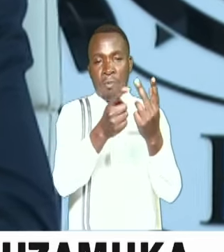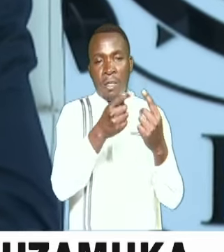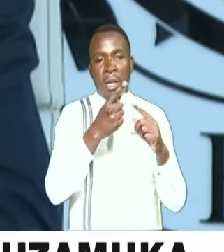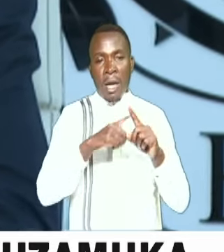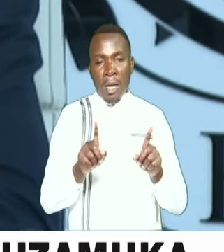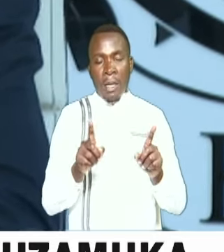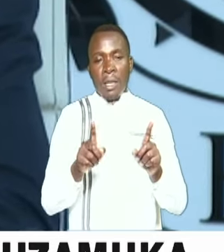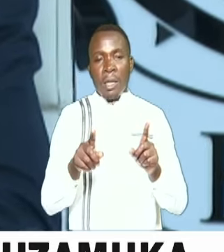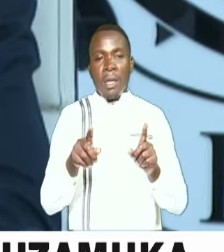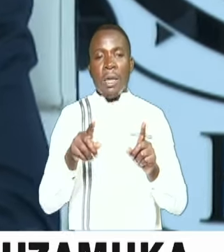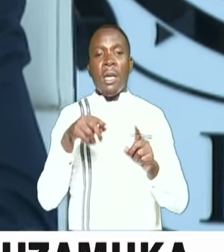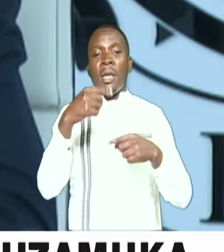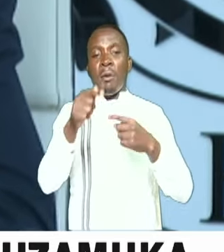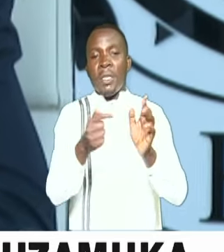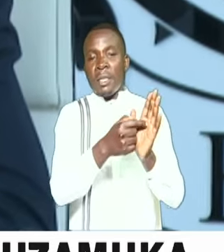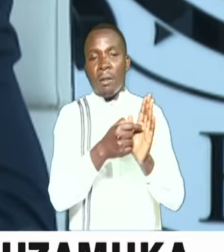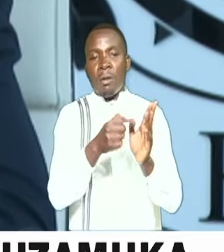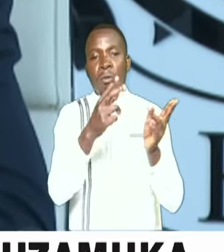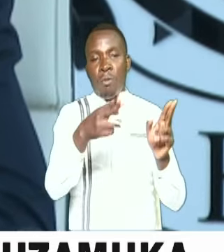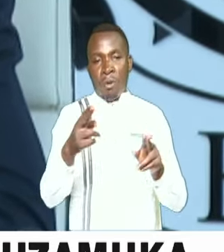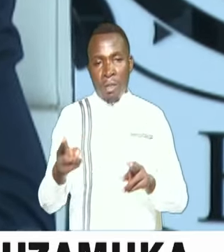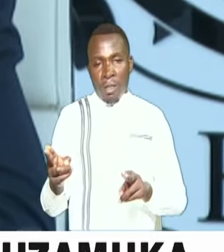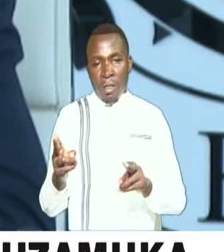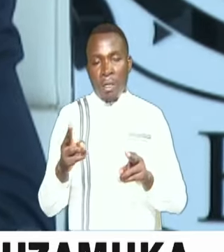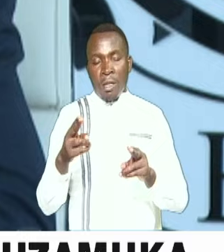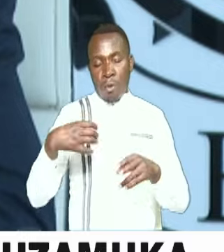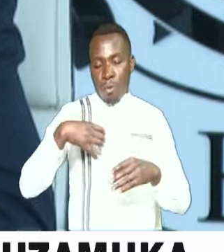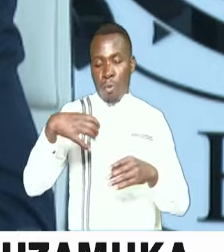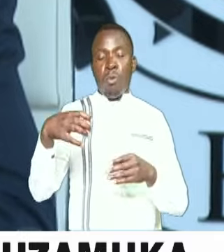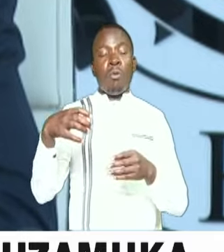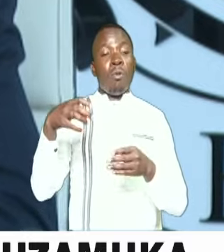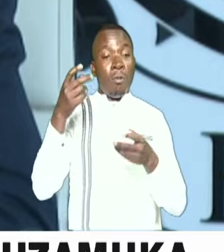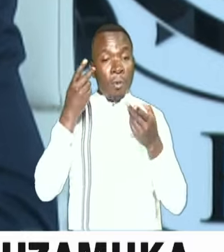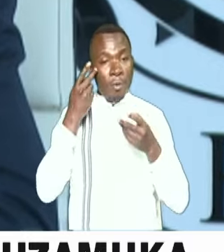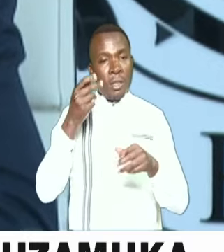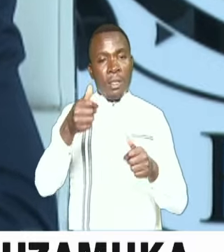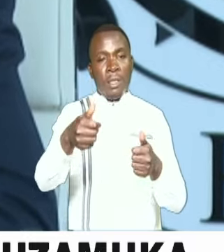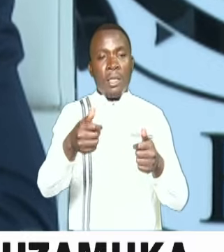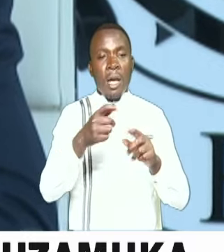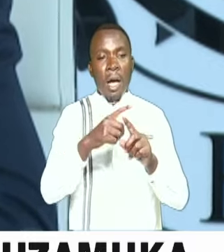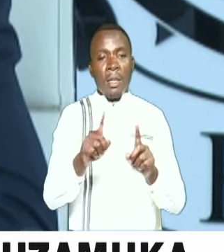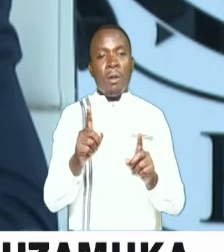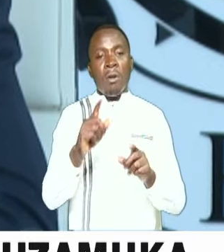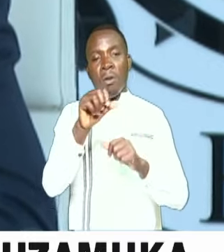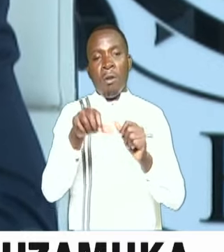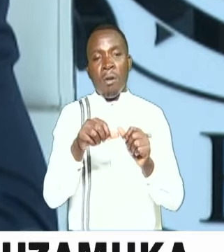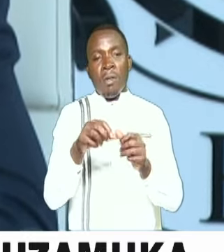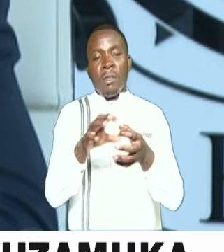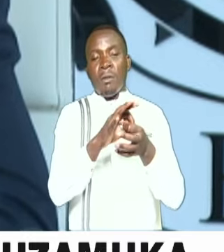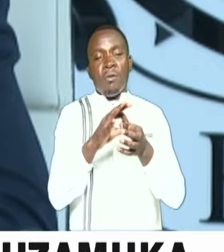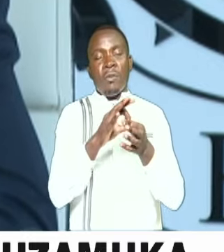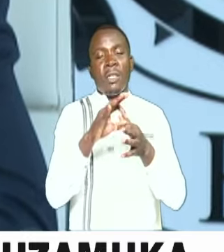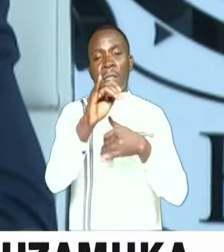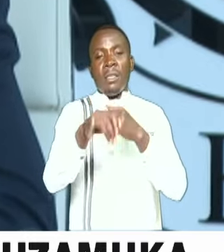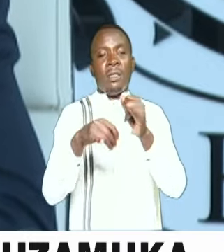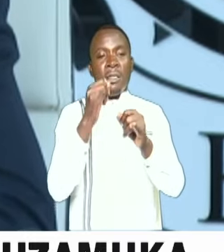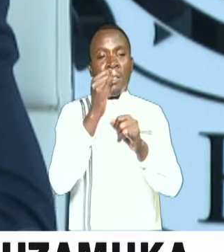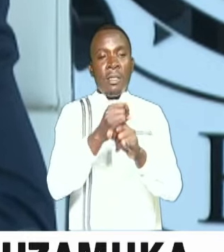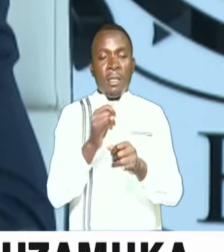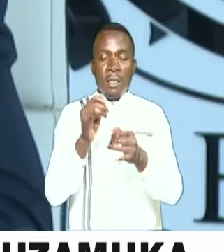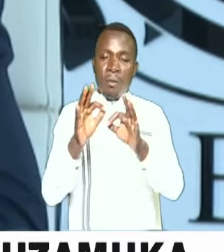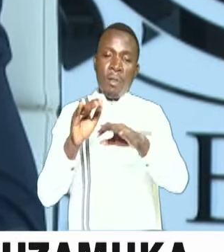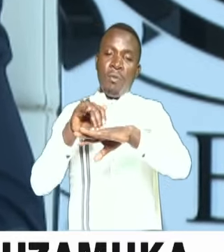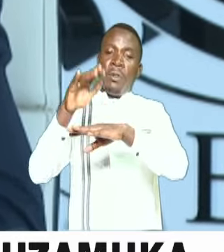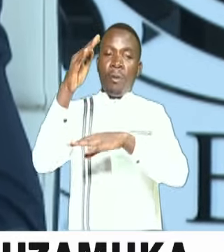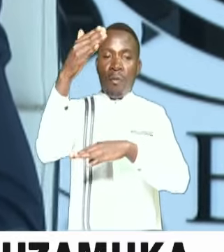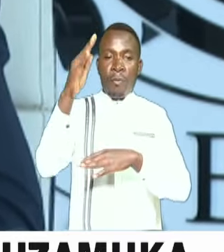dukurikirana igaragaza ko n'ubundi ubukungu bugihagaze neza. Ku rwego rw'ubuhahirane mpuzamahanga, ibyo twohereza amahanga